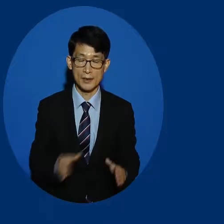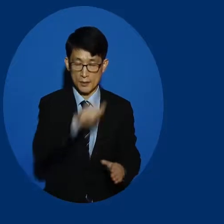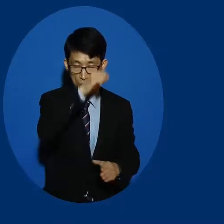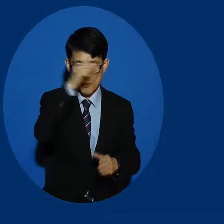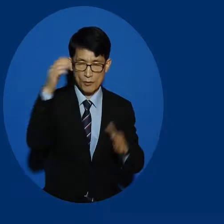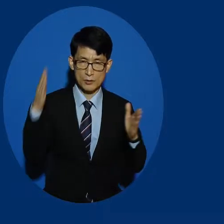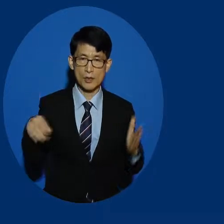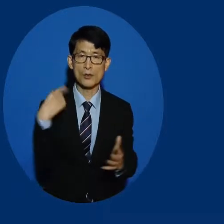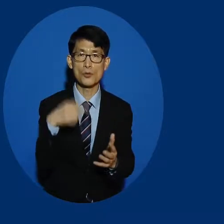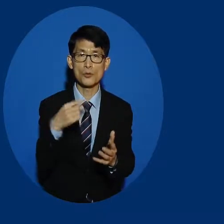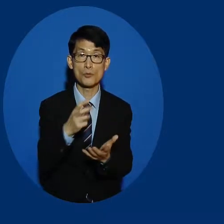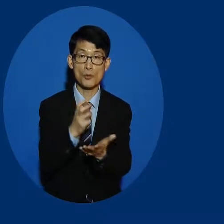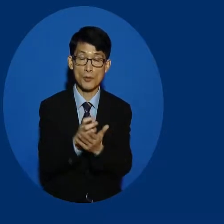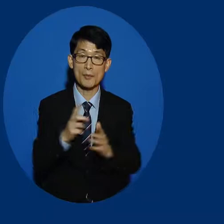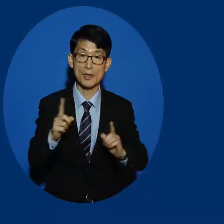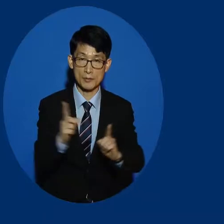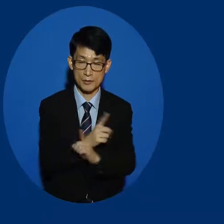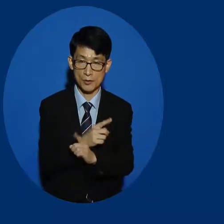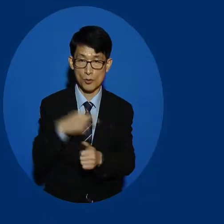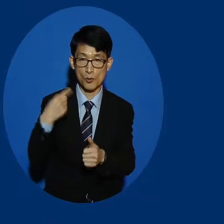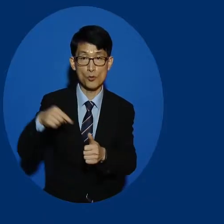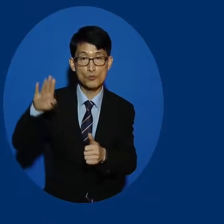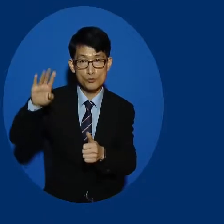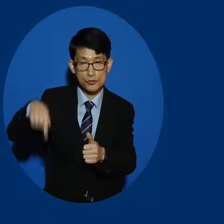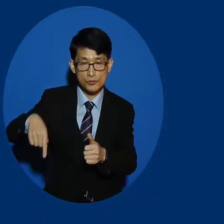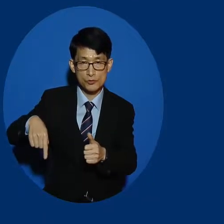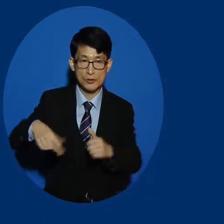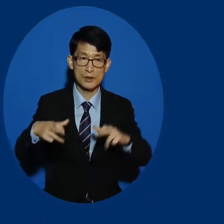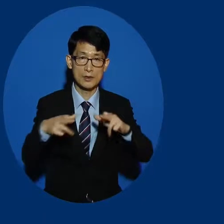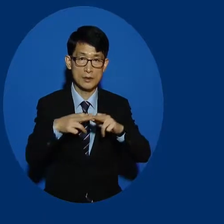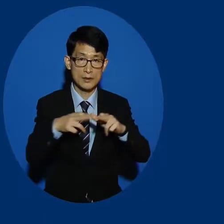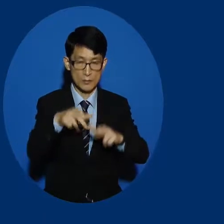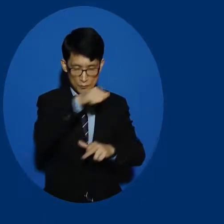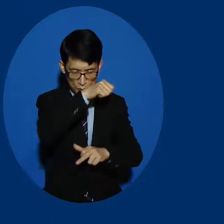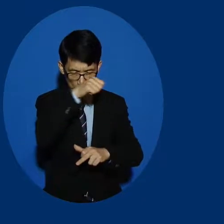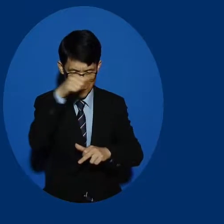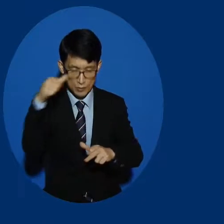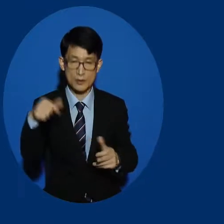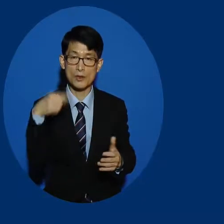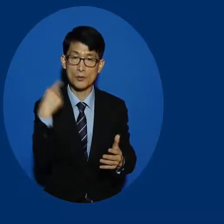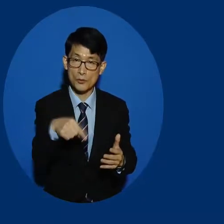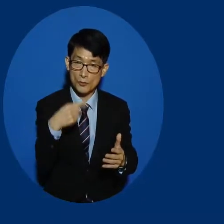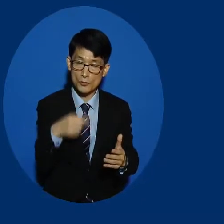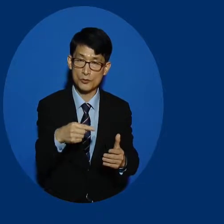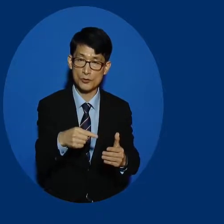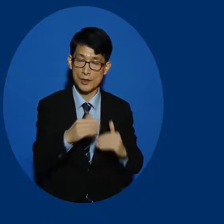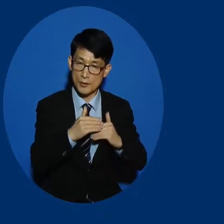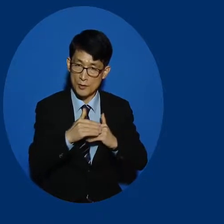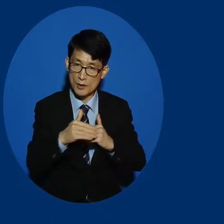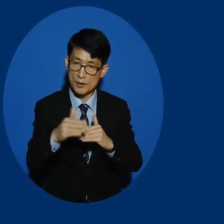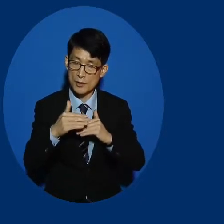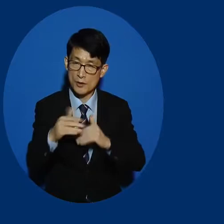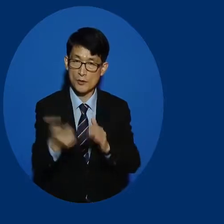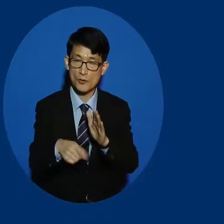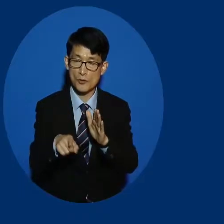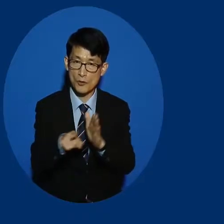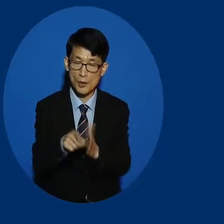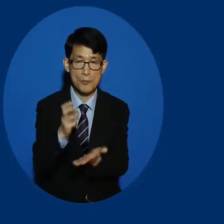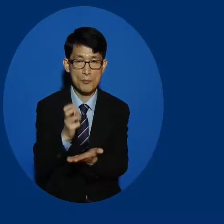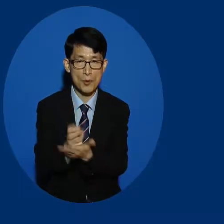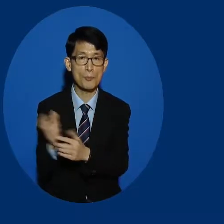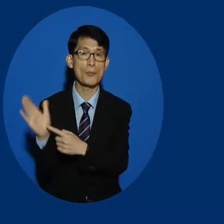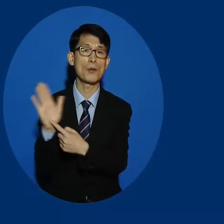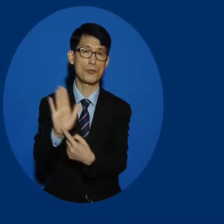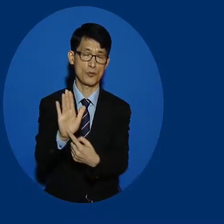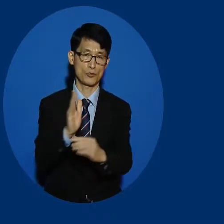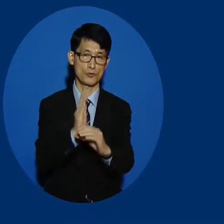평생교육법이 개정되면서 매년 교육부에서는 장애인 평생교육 진흥을 위한 시행계획을 발표하고 있고요.